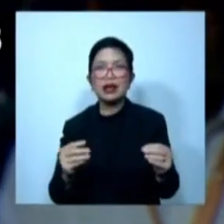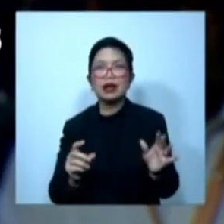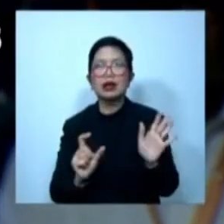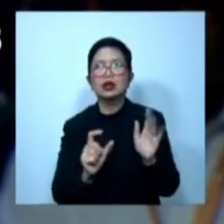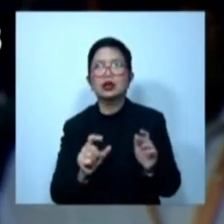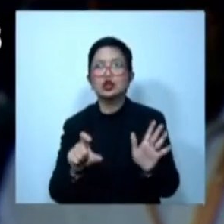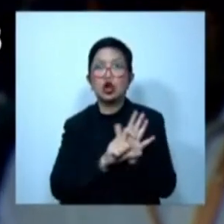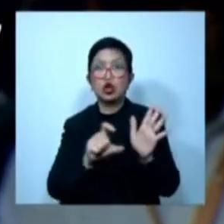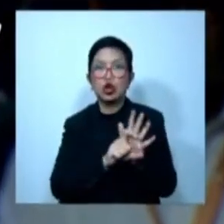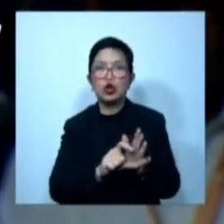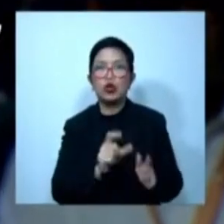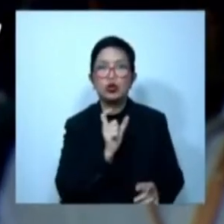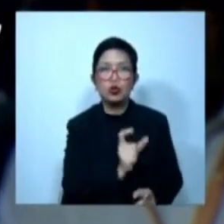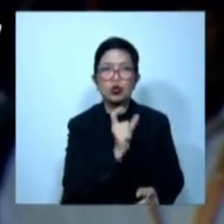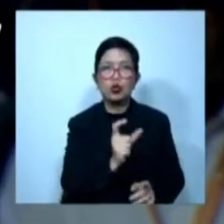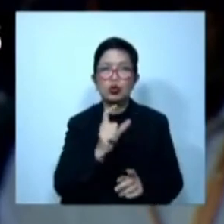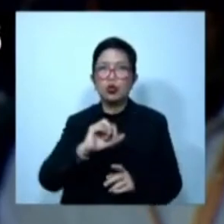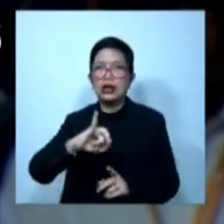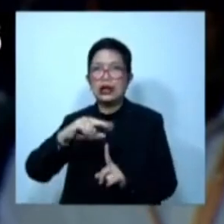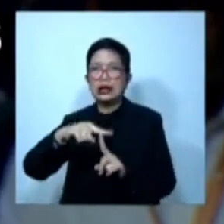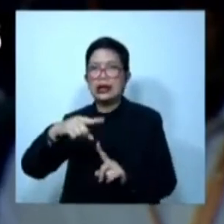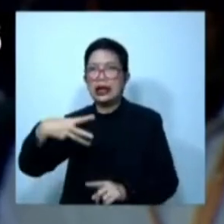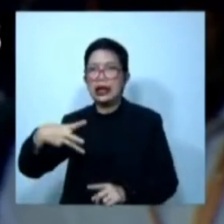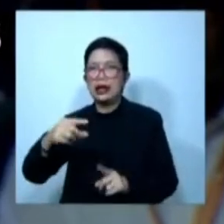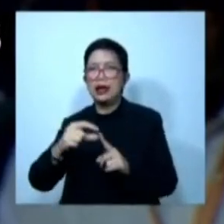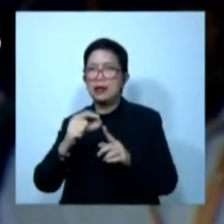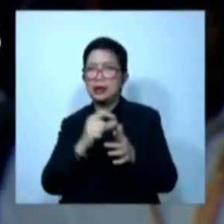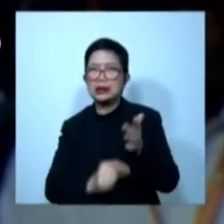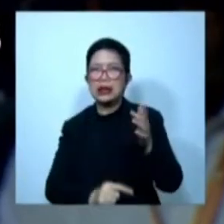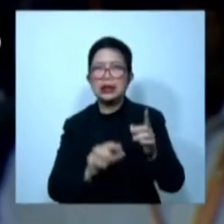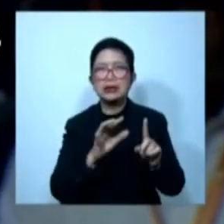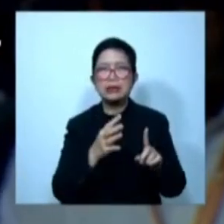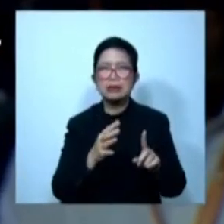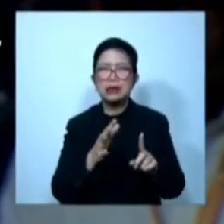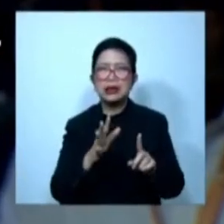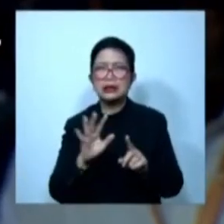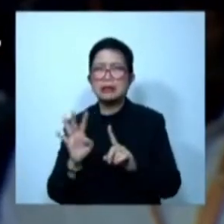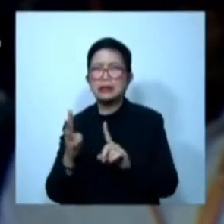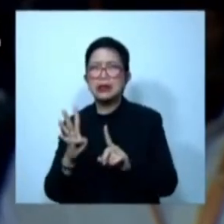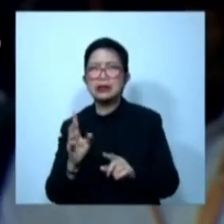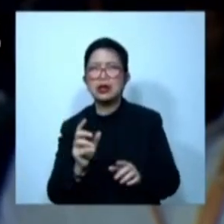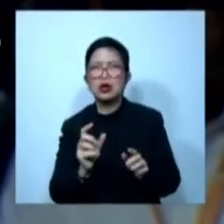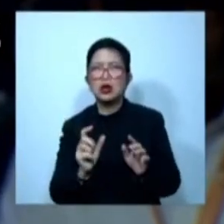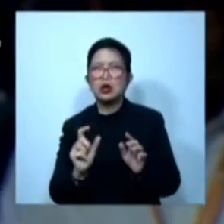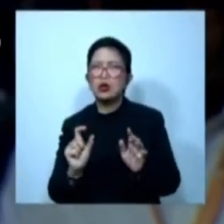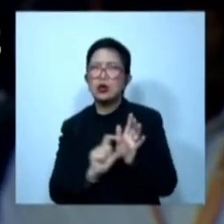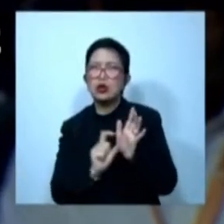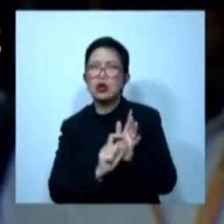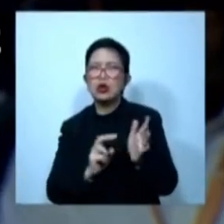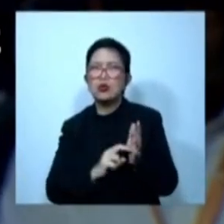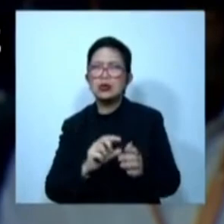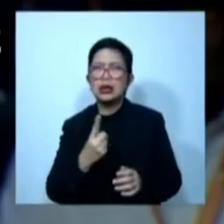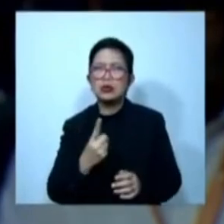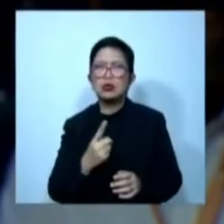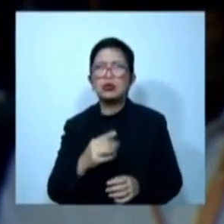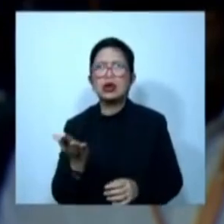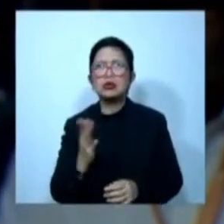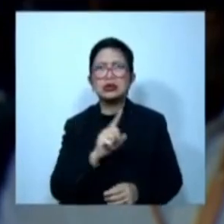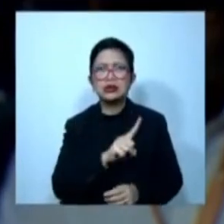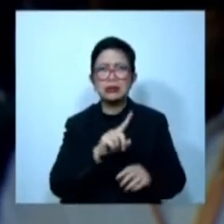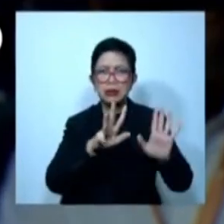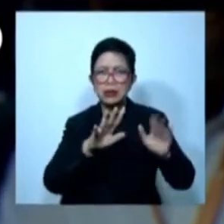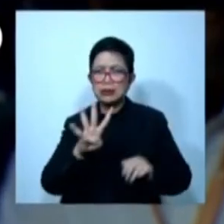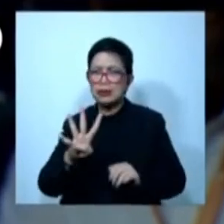ITE, atau pasal 14-15 Undang-Undang nomor 1 tahun 1946, itu semua